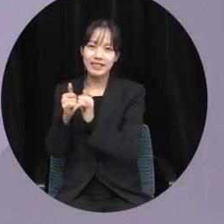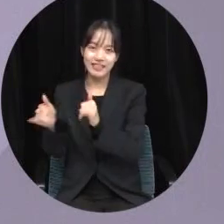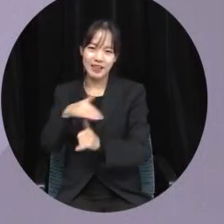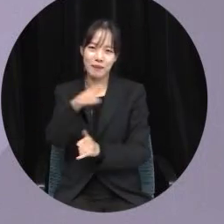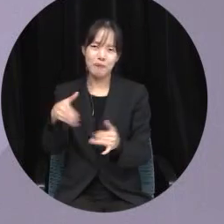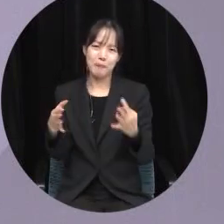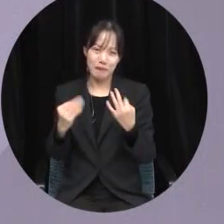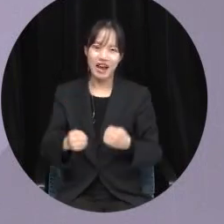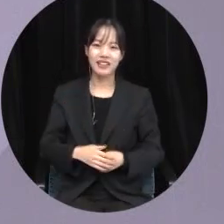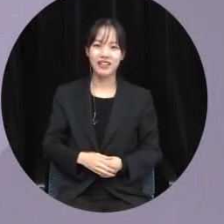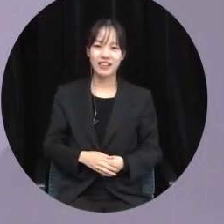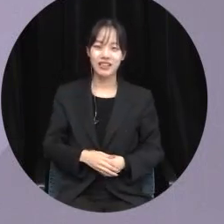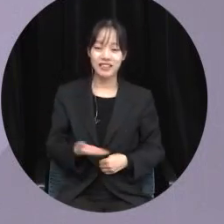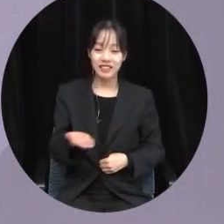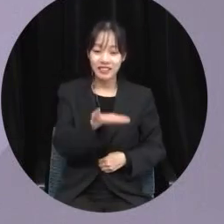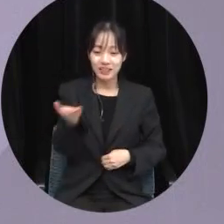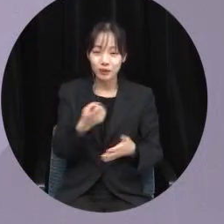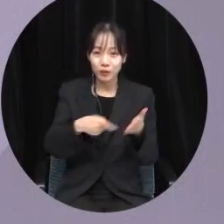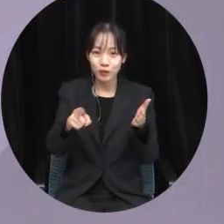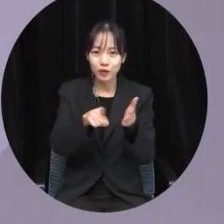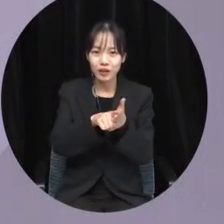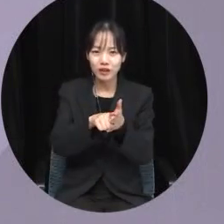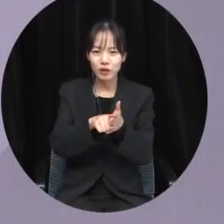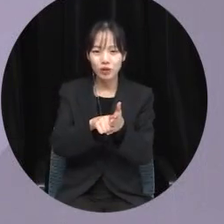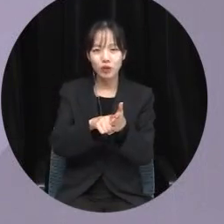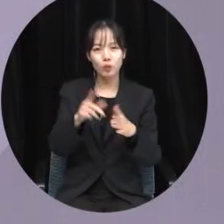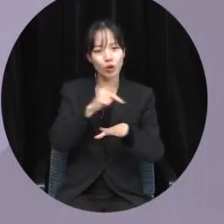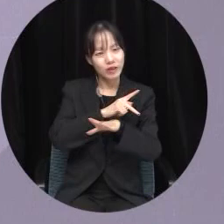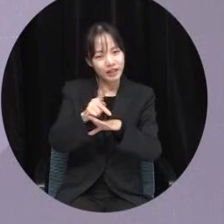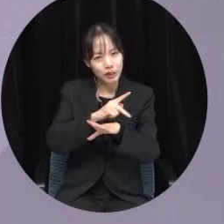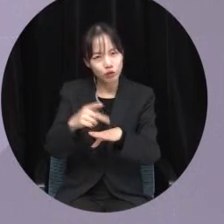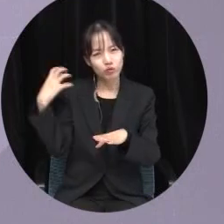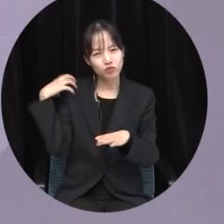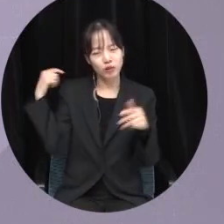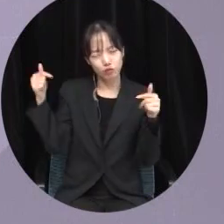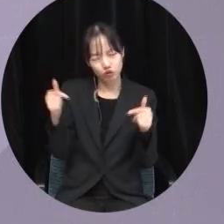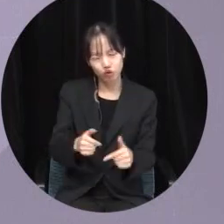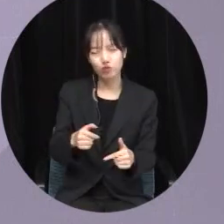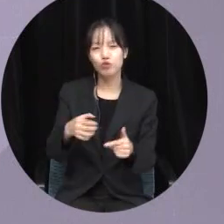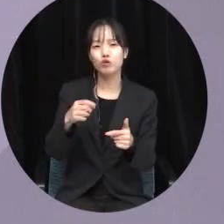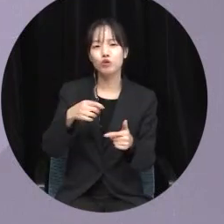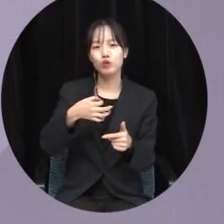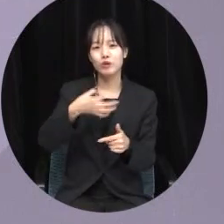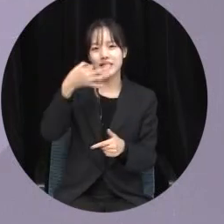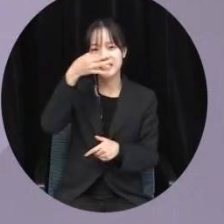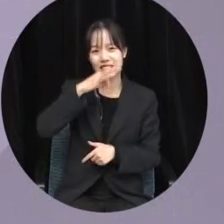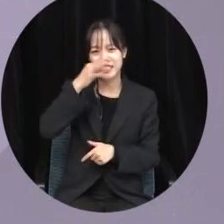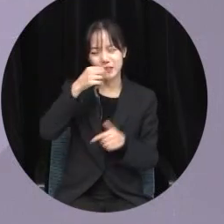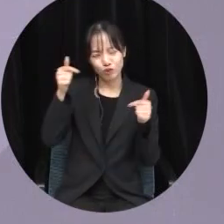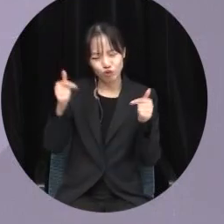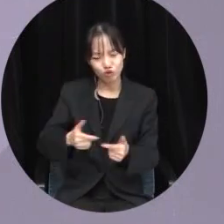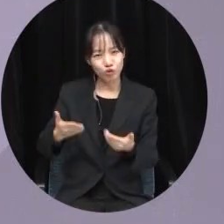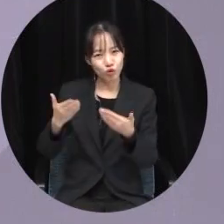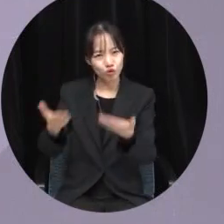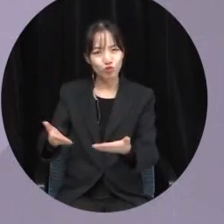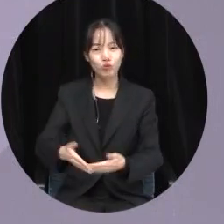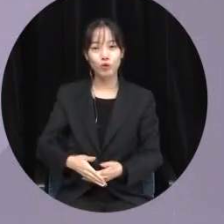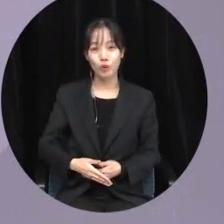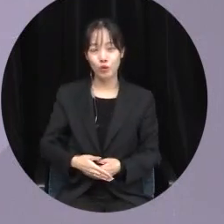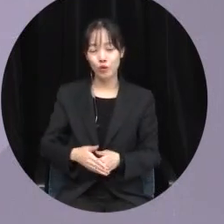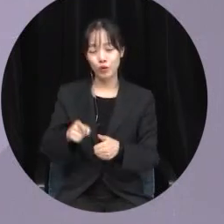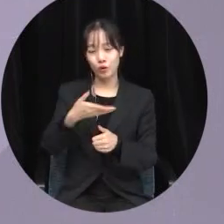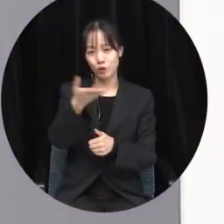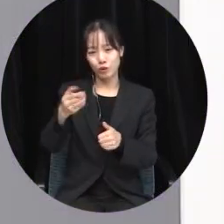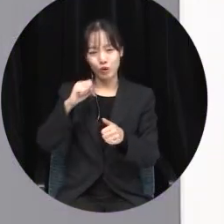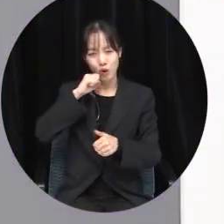소상공인 자영업자들에 대한 여러 가지 대출과 이자 부담 같은 정책 지원 정권을 강화시켜서 그들의